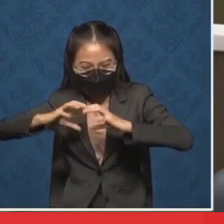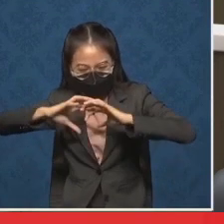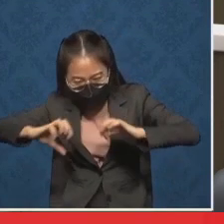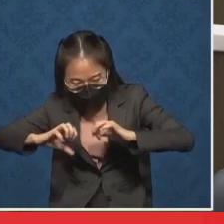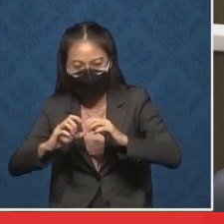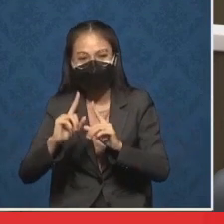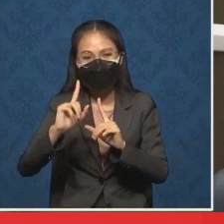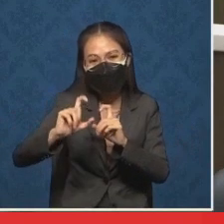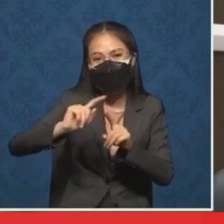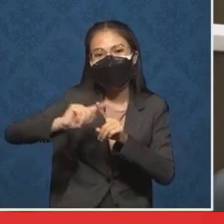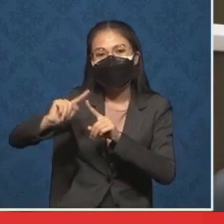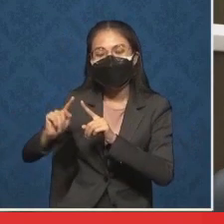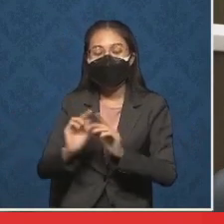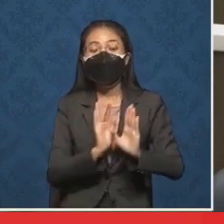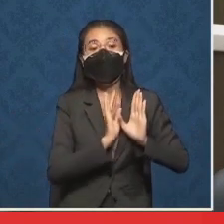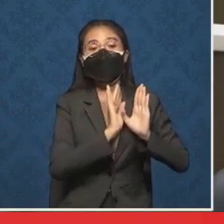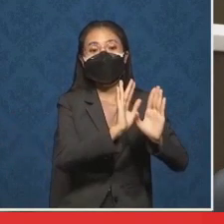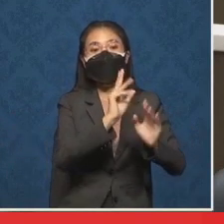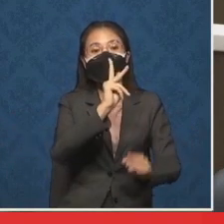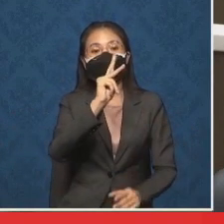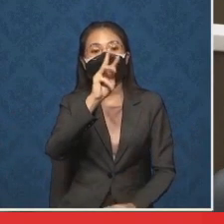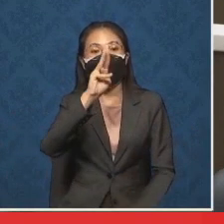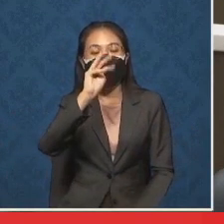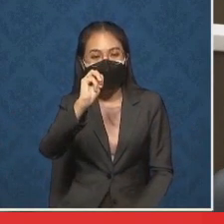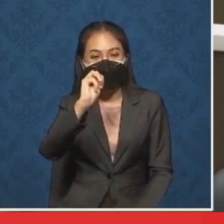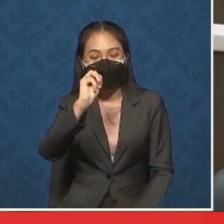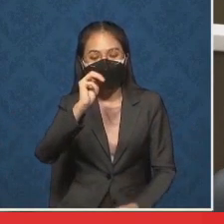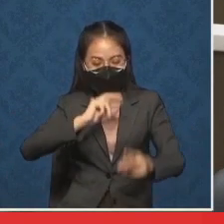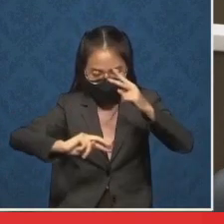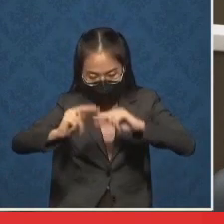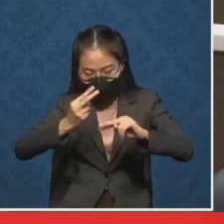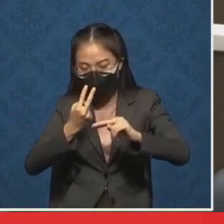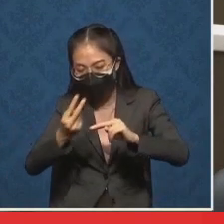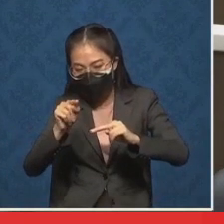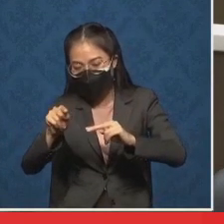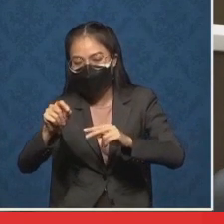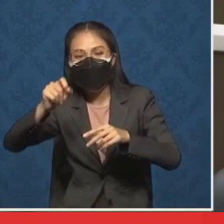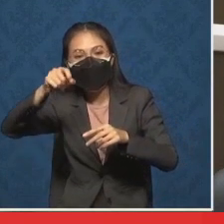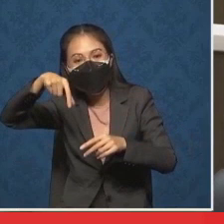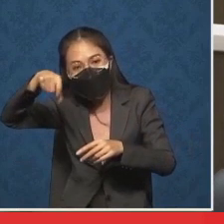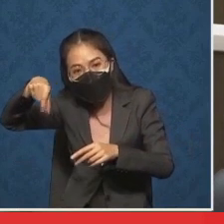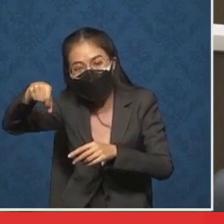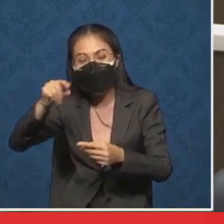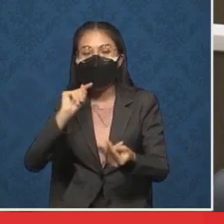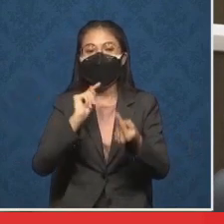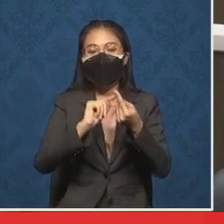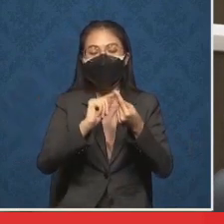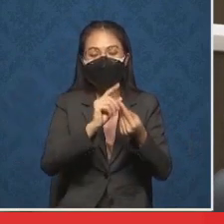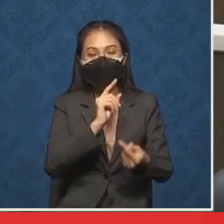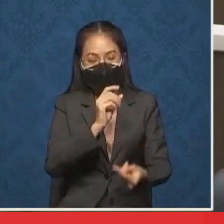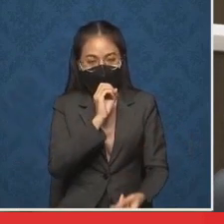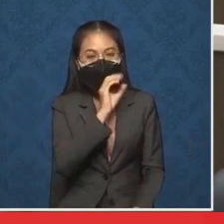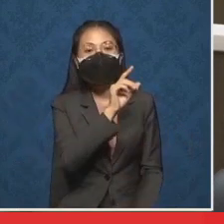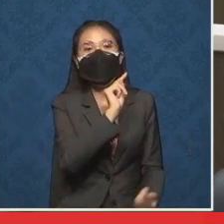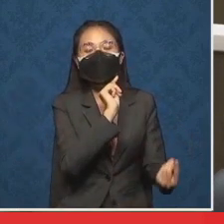ากทางกรมทางหลวงชนบทไปซ่อมแซมรวมทั้งแจ้งไปยังสถานีตำรวจสำนักงานตำรวจภูธร